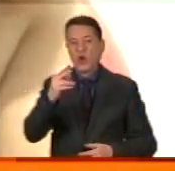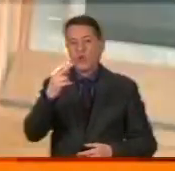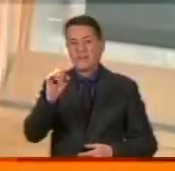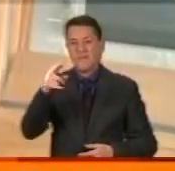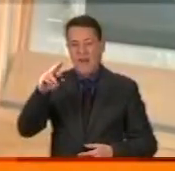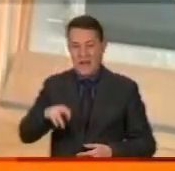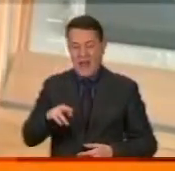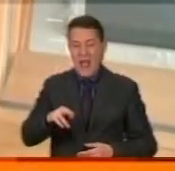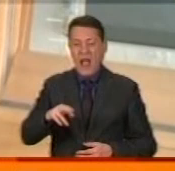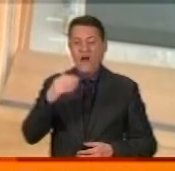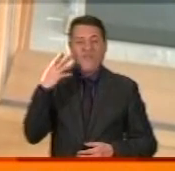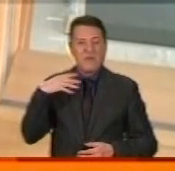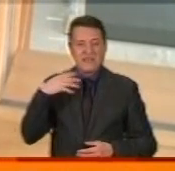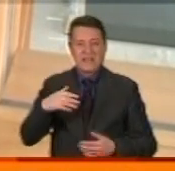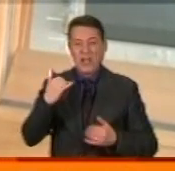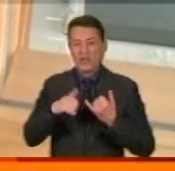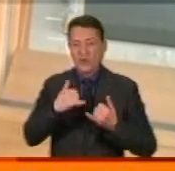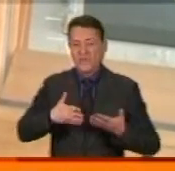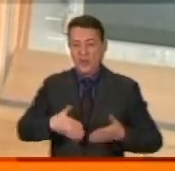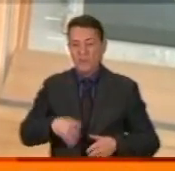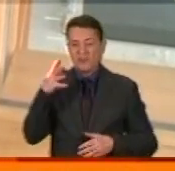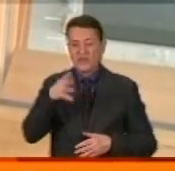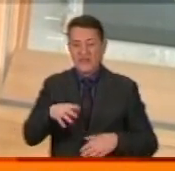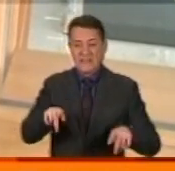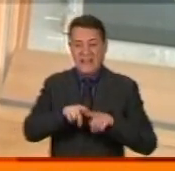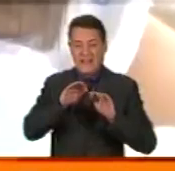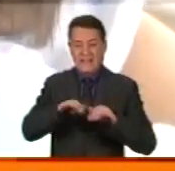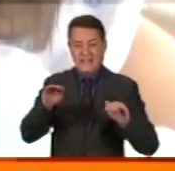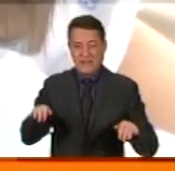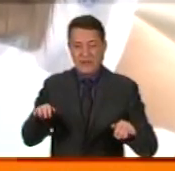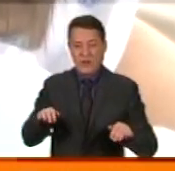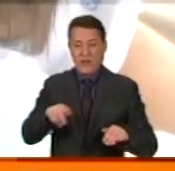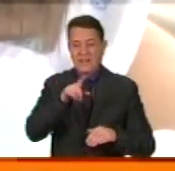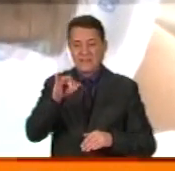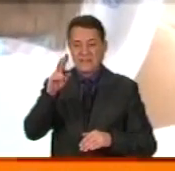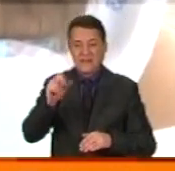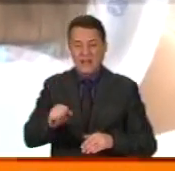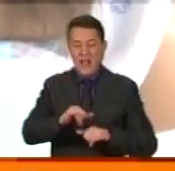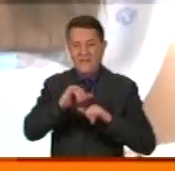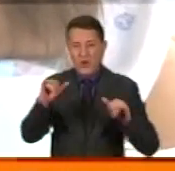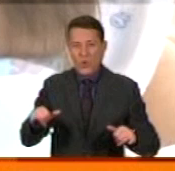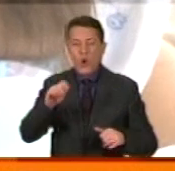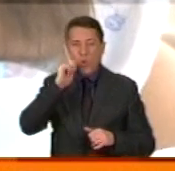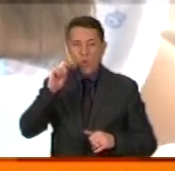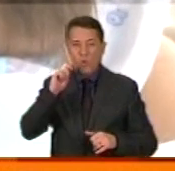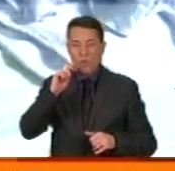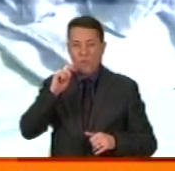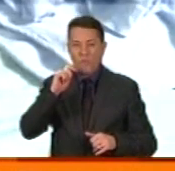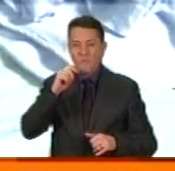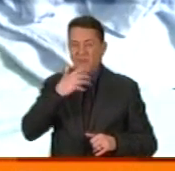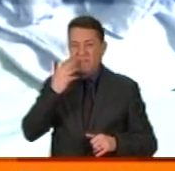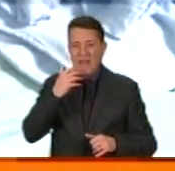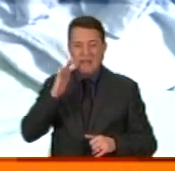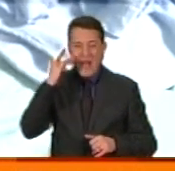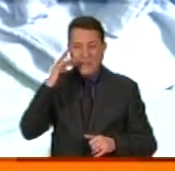У Бразилії лише від жовтня народилося майже 4 тисячі таких діток. Зіка вирує передусім у країнах Південної Америки, але кілька